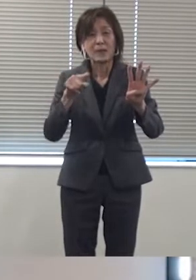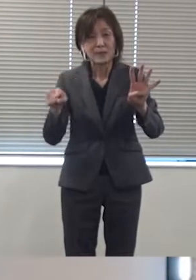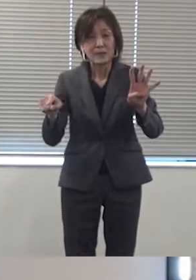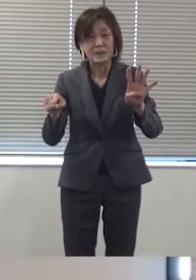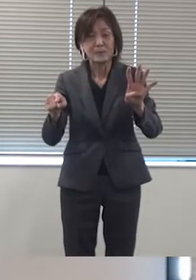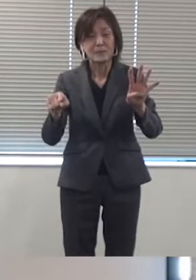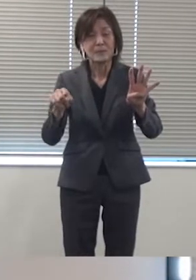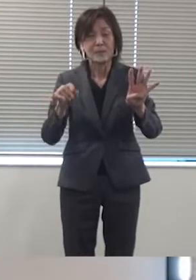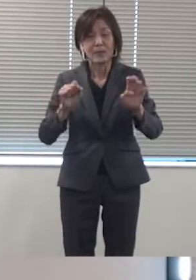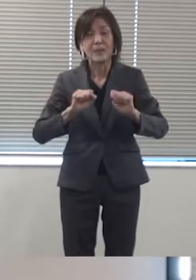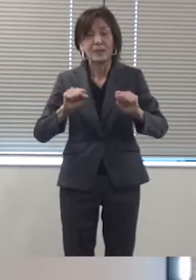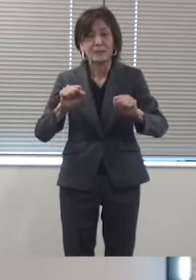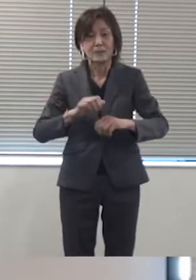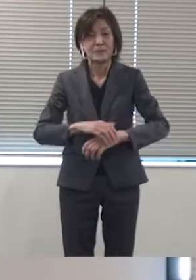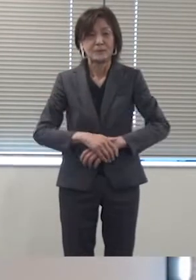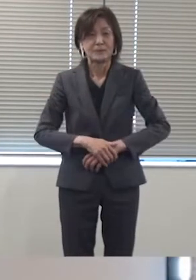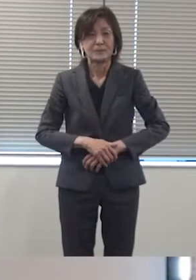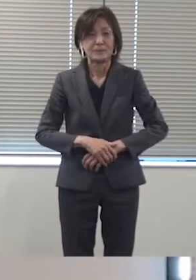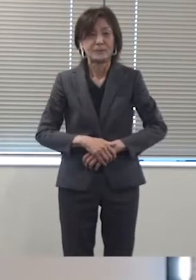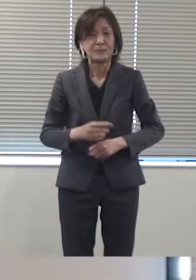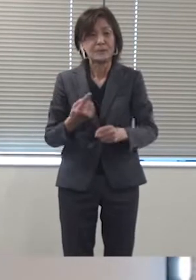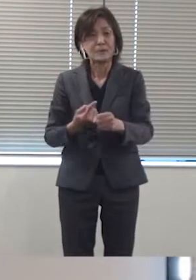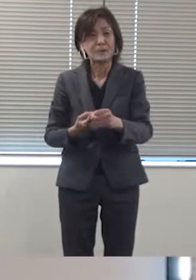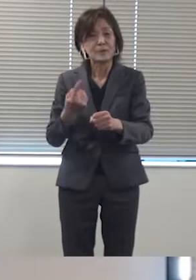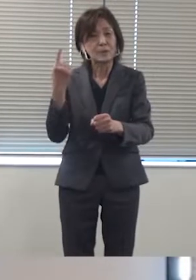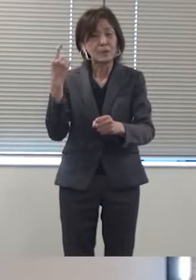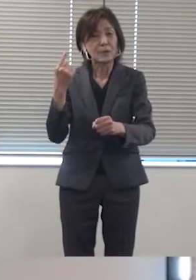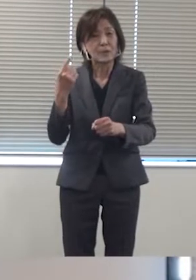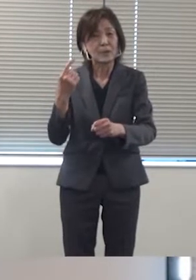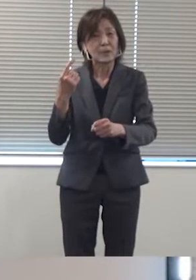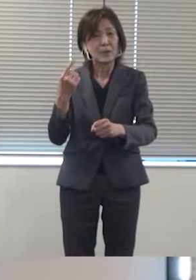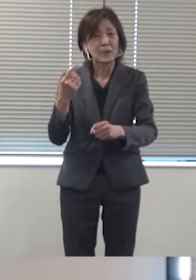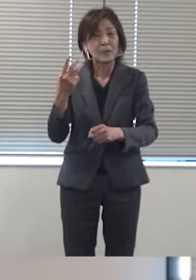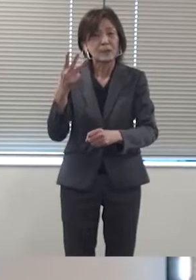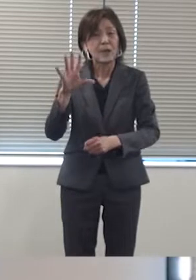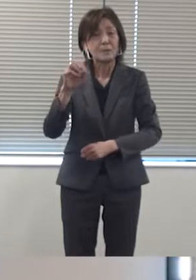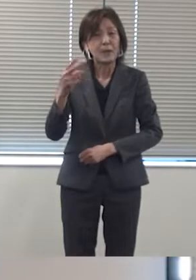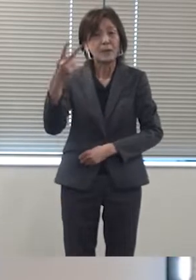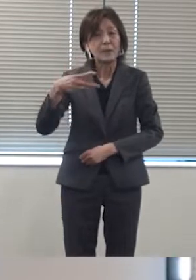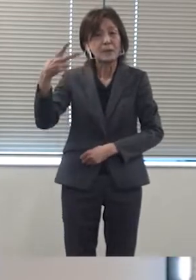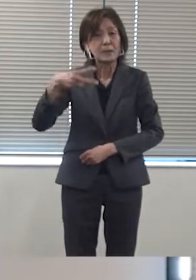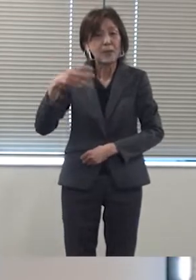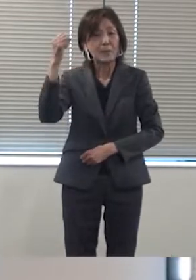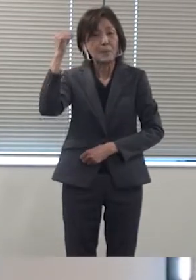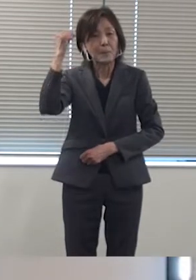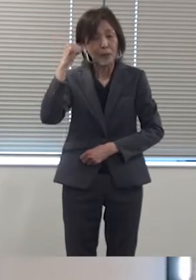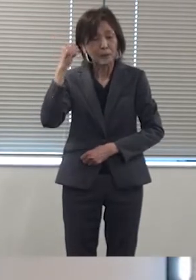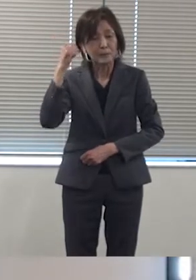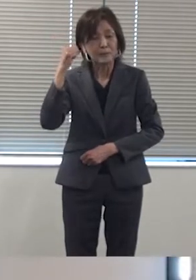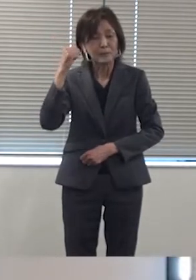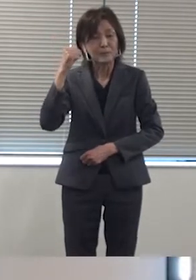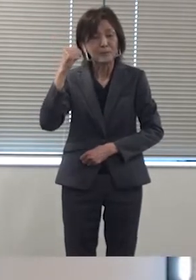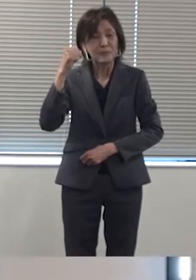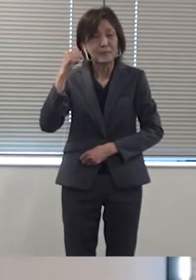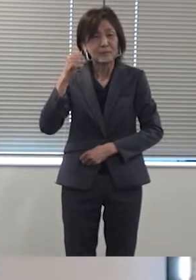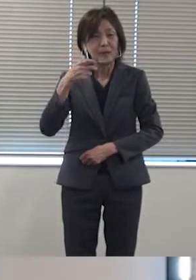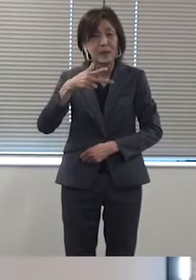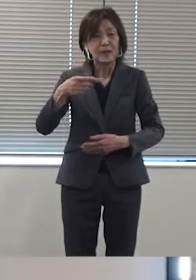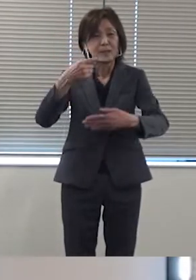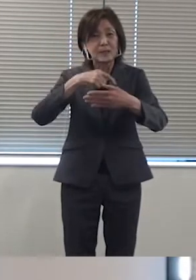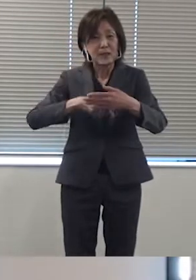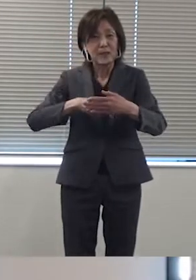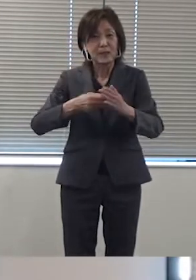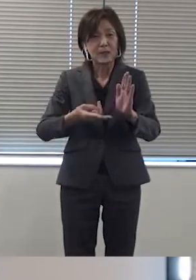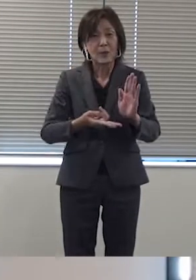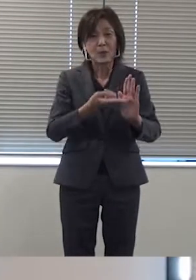。去年やったのは3万2千泊でして、でそれ使って市内の旅館ホテルが年末年始